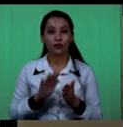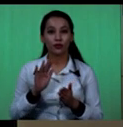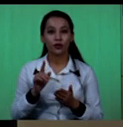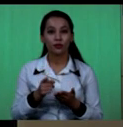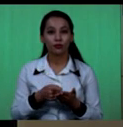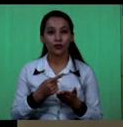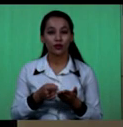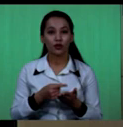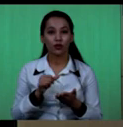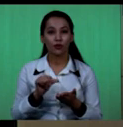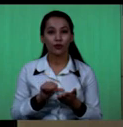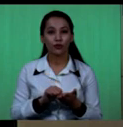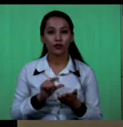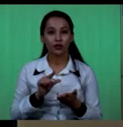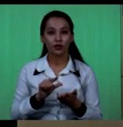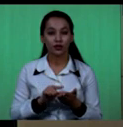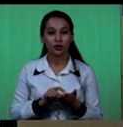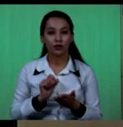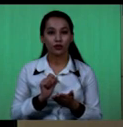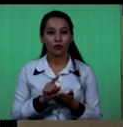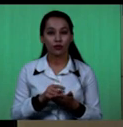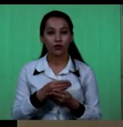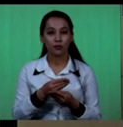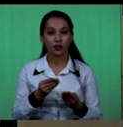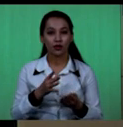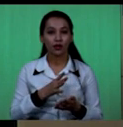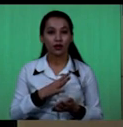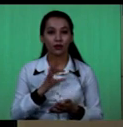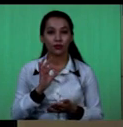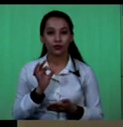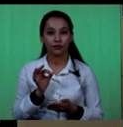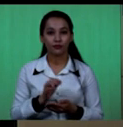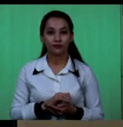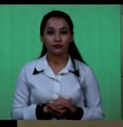185-betdagi 6 va 7 topshiriqlar edi. To'g'rimi?